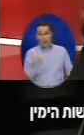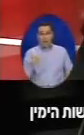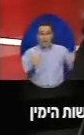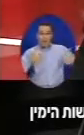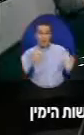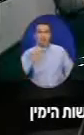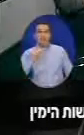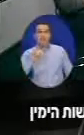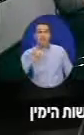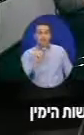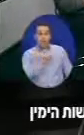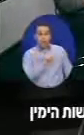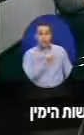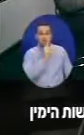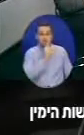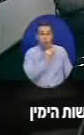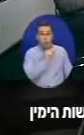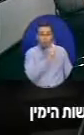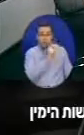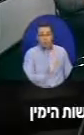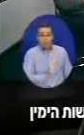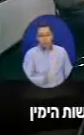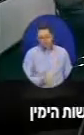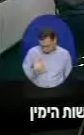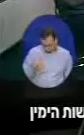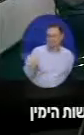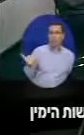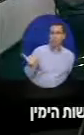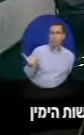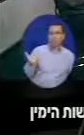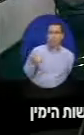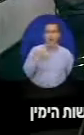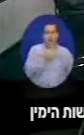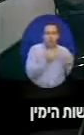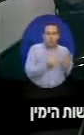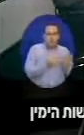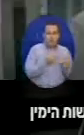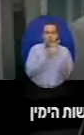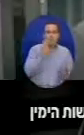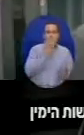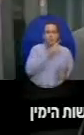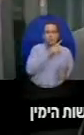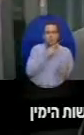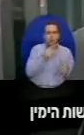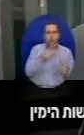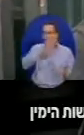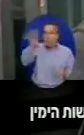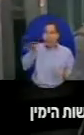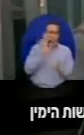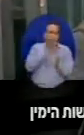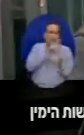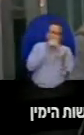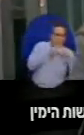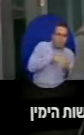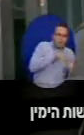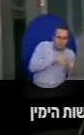חוק פרטית של אלקין. הרבה פעמים מה שקורה לנתניהו זה שמכניסים אותו לבור. כן. ובמקום לצאת ממנו בהתחלה, אז